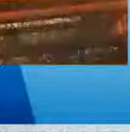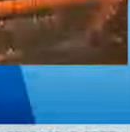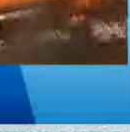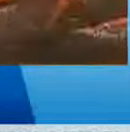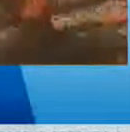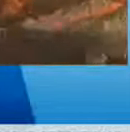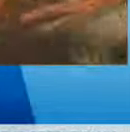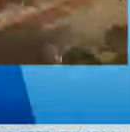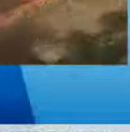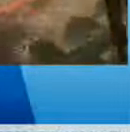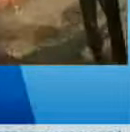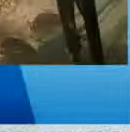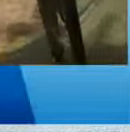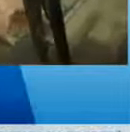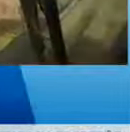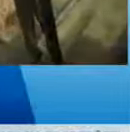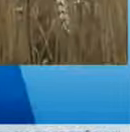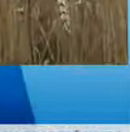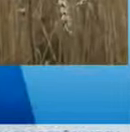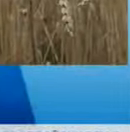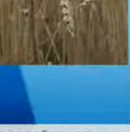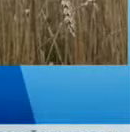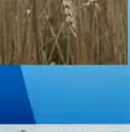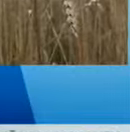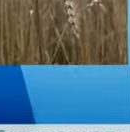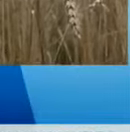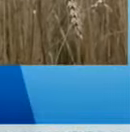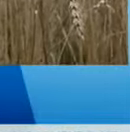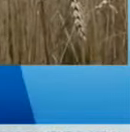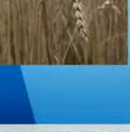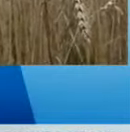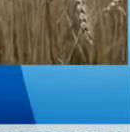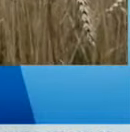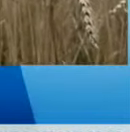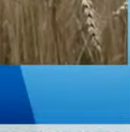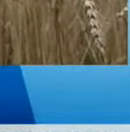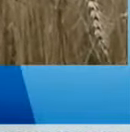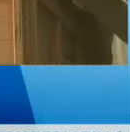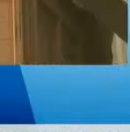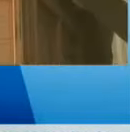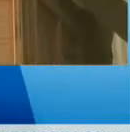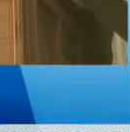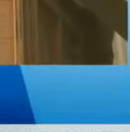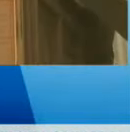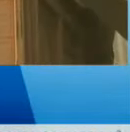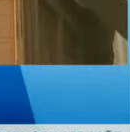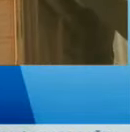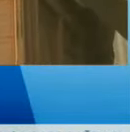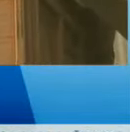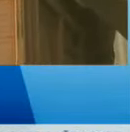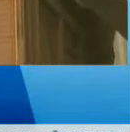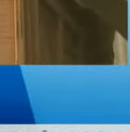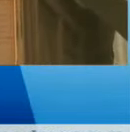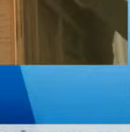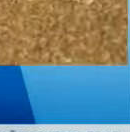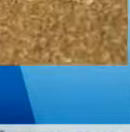демократична българия герб сдс както и на дпс току-що земеделският министър коментира че реално няма точна